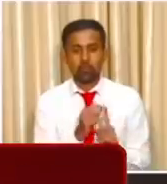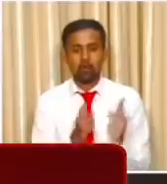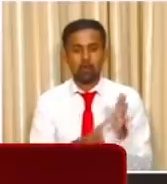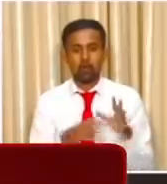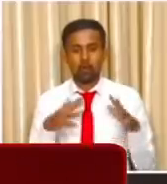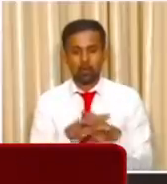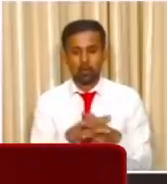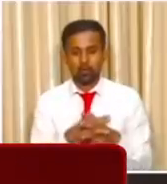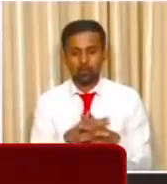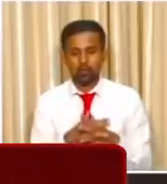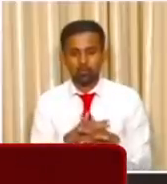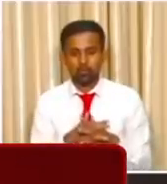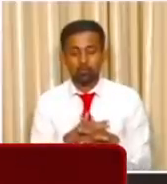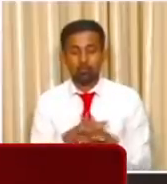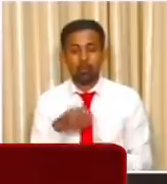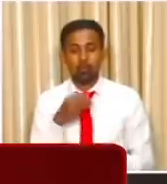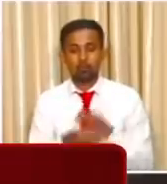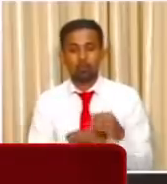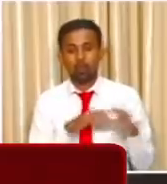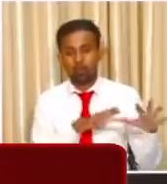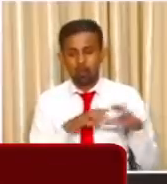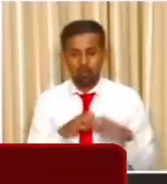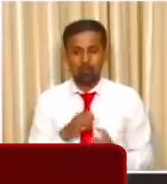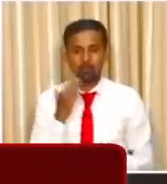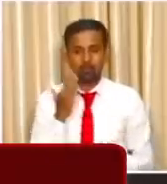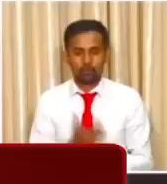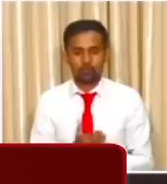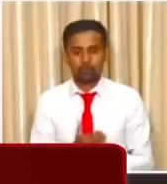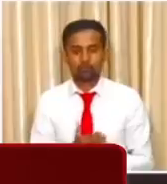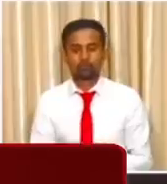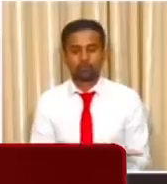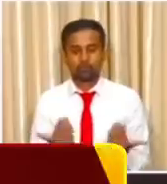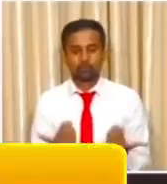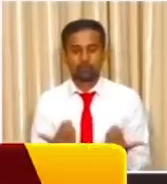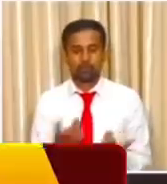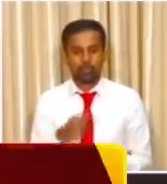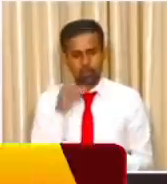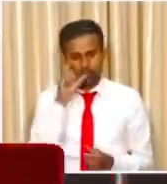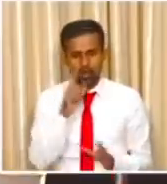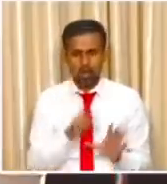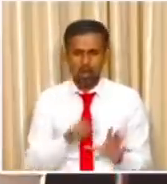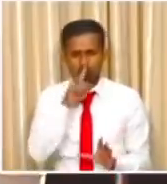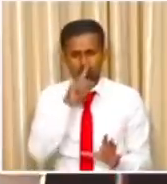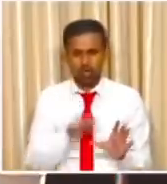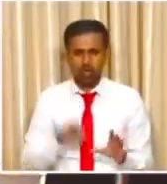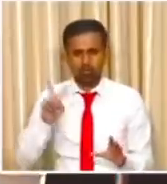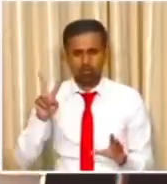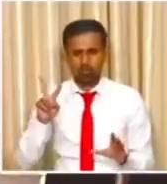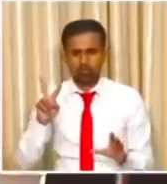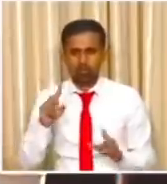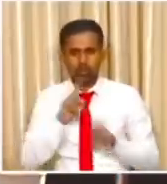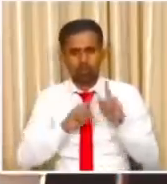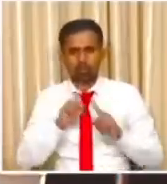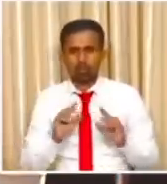හරහා මේ ව්‍යාපාරමේ පවරා ගැනීම අත්විටවීම සඳහා කටයුතු කරන්න ඕන. ඒක අපි බලමු අවුරුද්දද දෙකද කිනක අපි